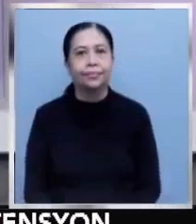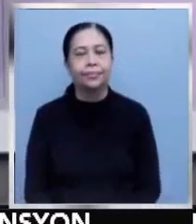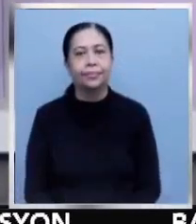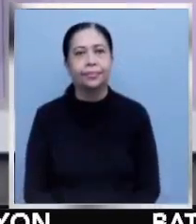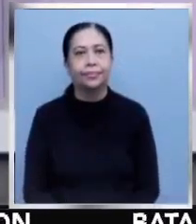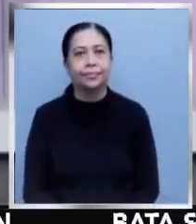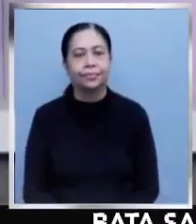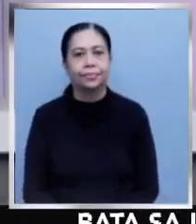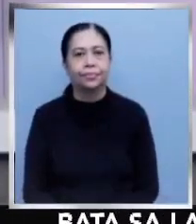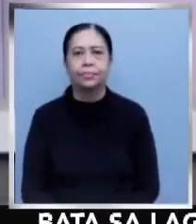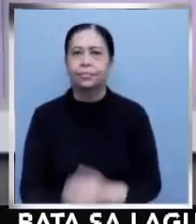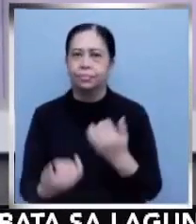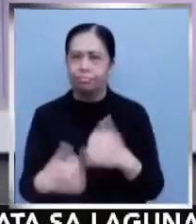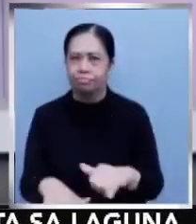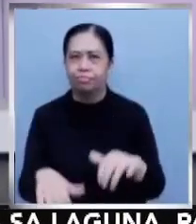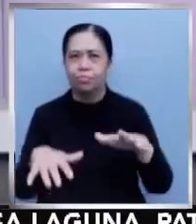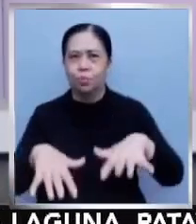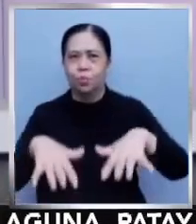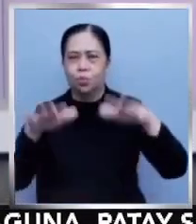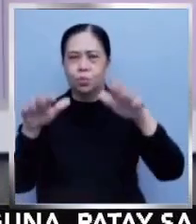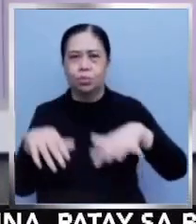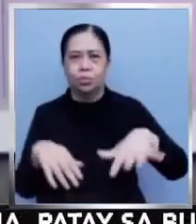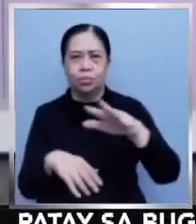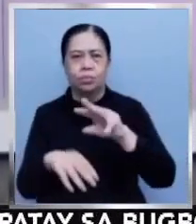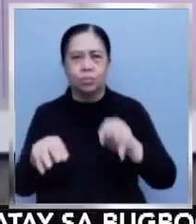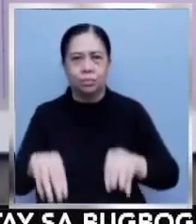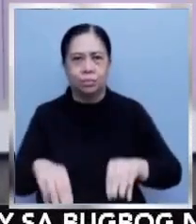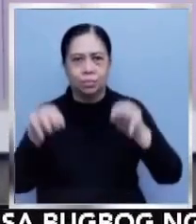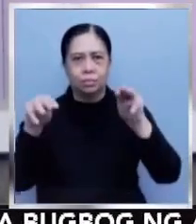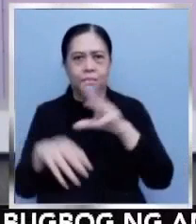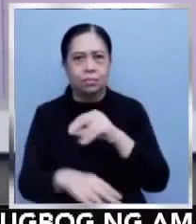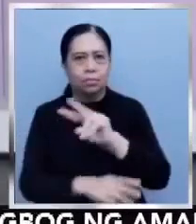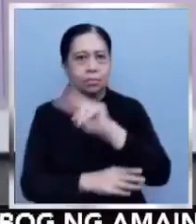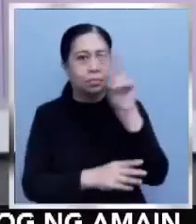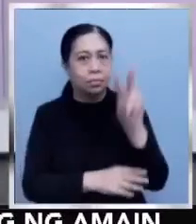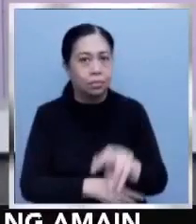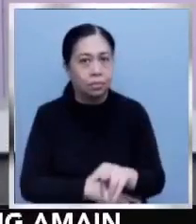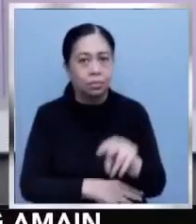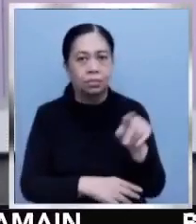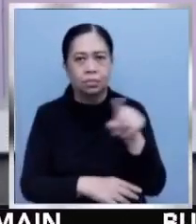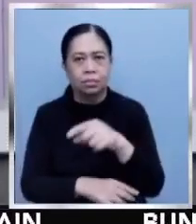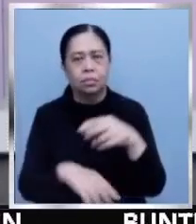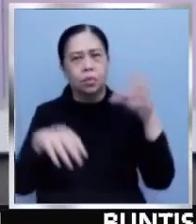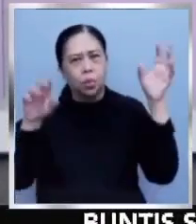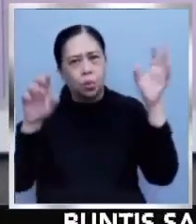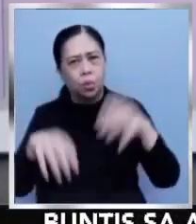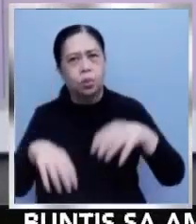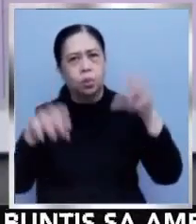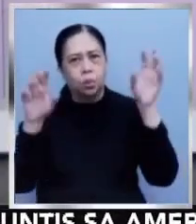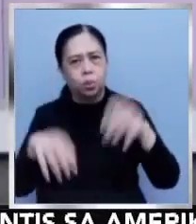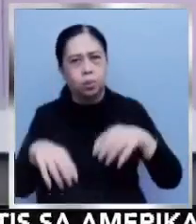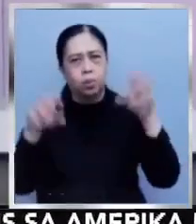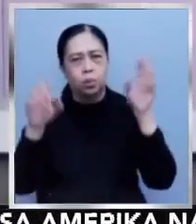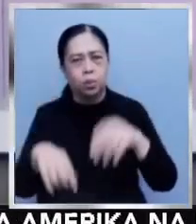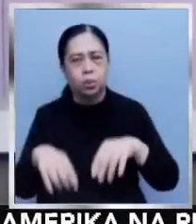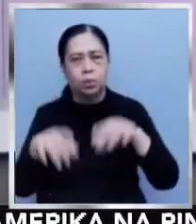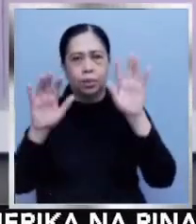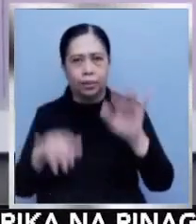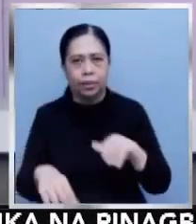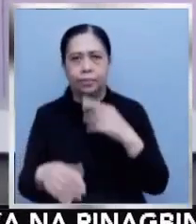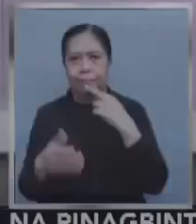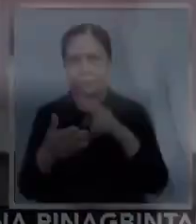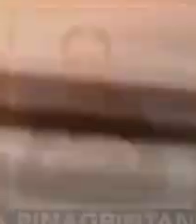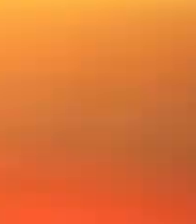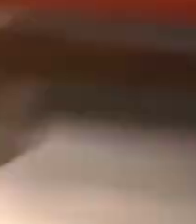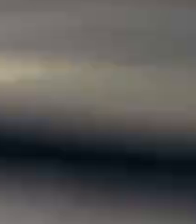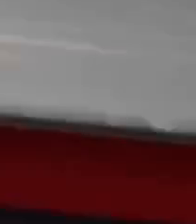Hindi pa rin humuhupa ang baha sa ilang lugar sa Malabon at Valenzuela sa gitna ng mga pabugso-bugso pa rin ulan. At yan ang balitang tinutukan